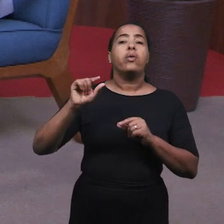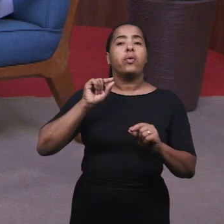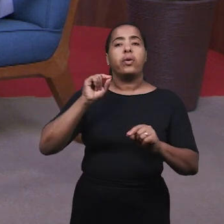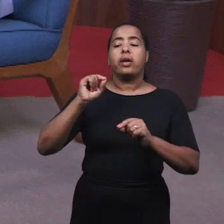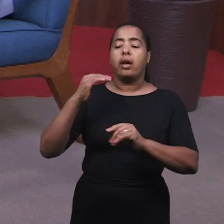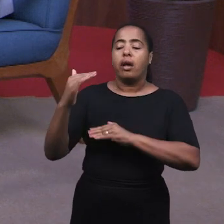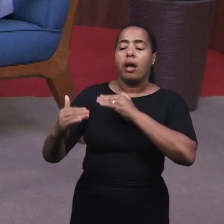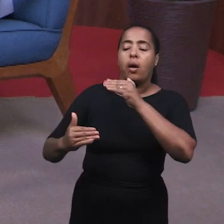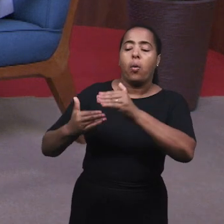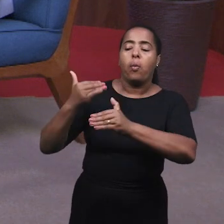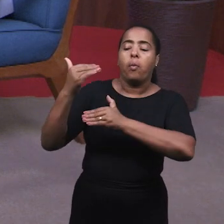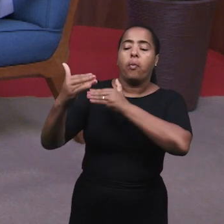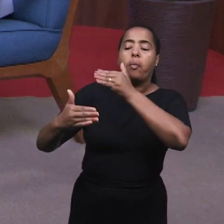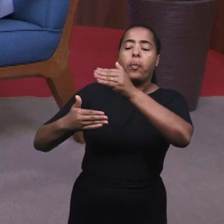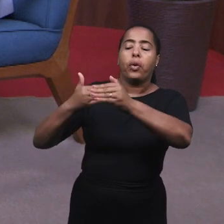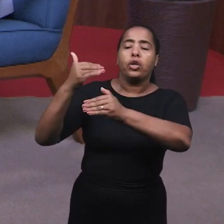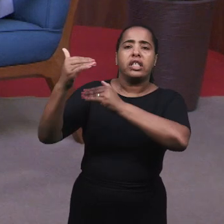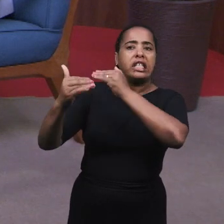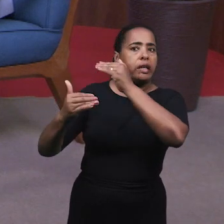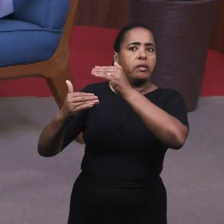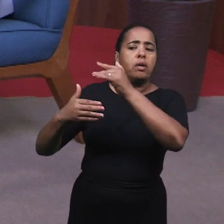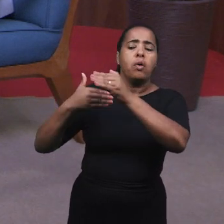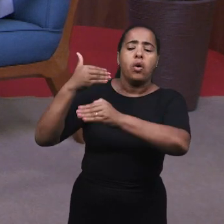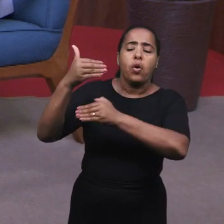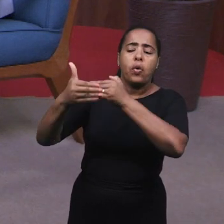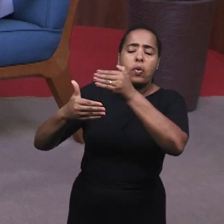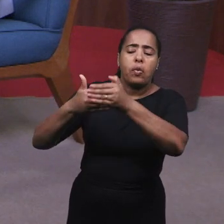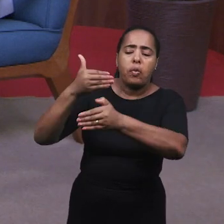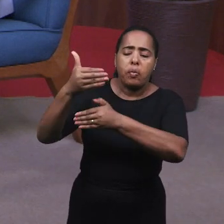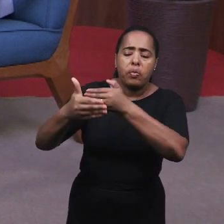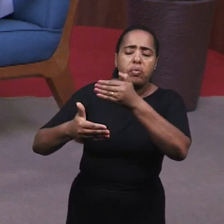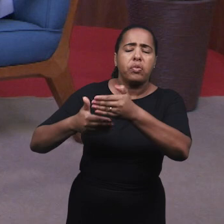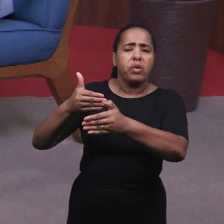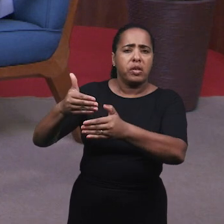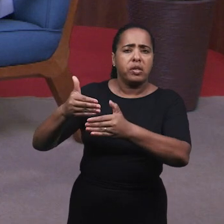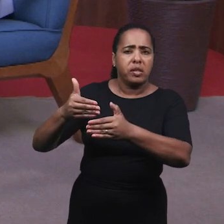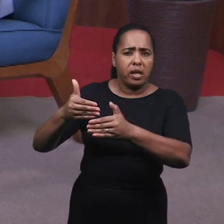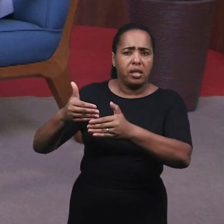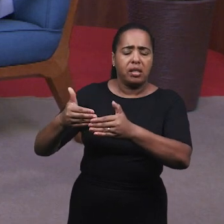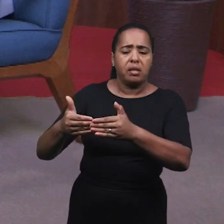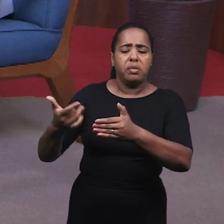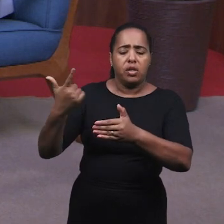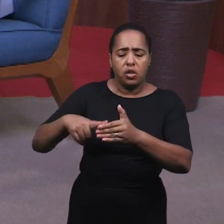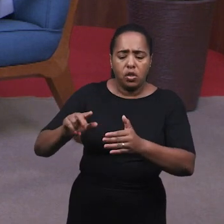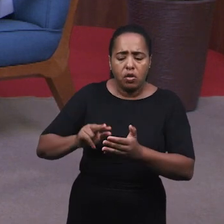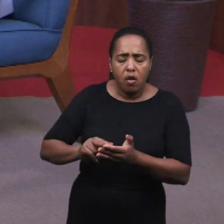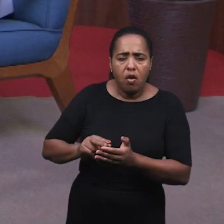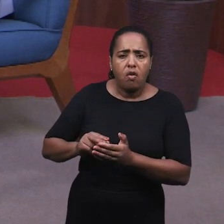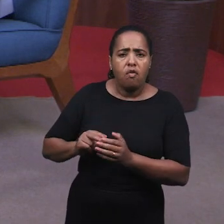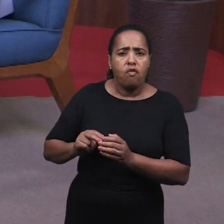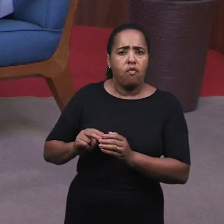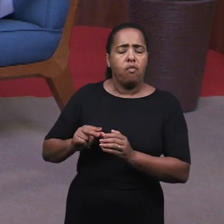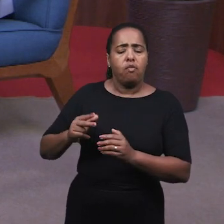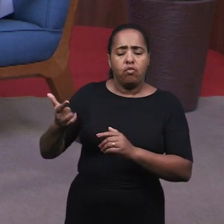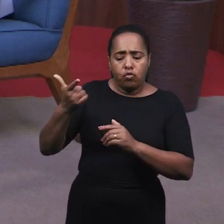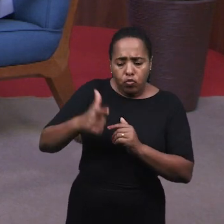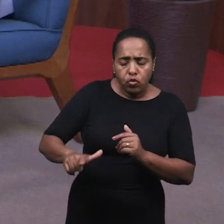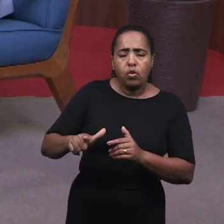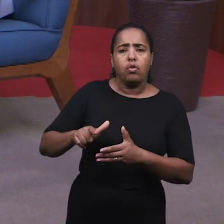un processus qui doit être renforcé. Ben, voici le graphique que vous avez dit, parce